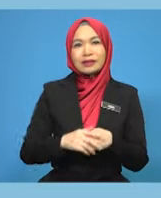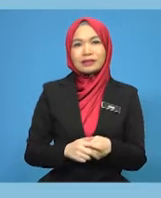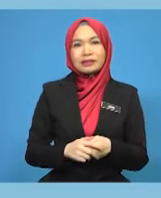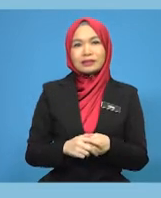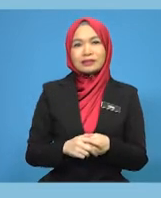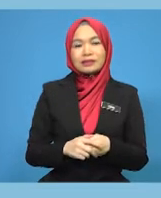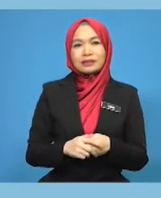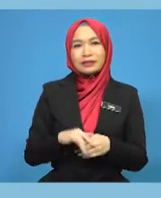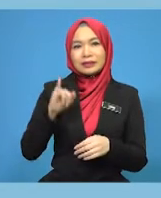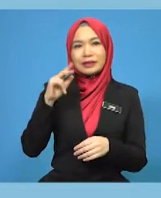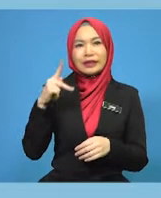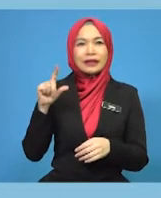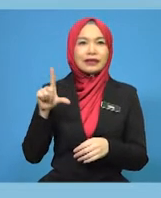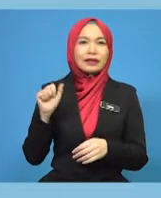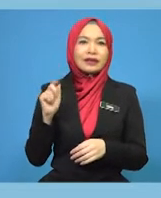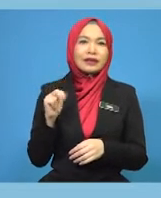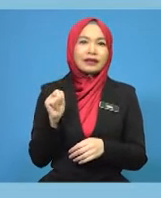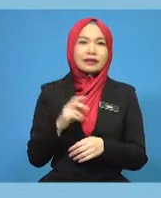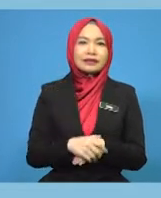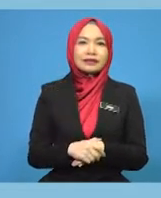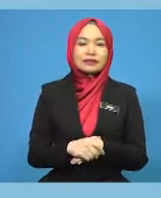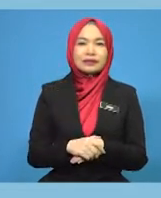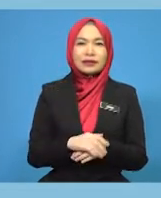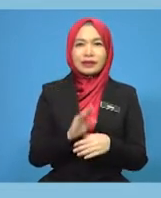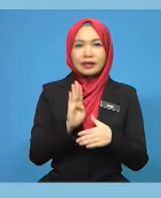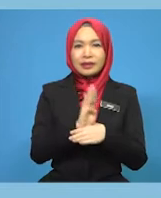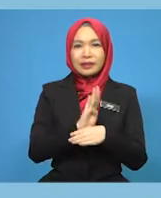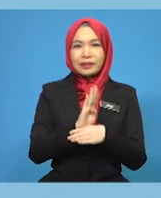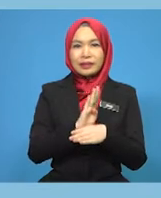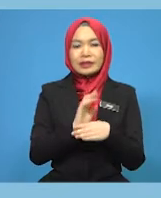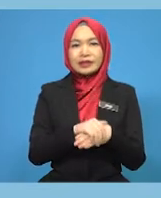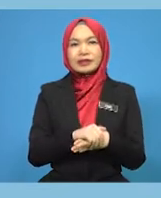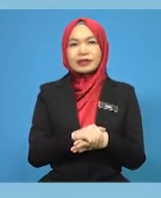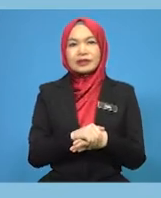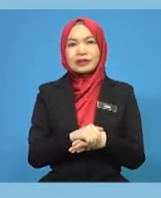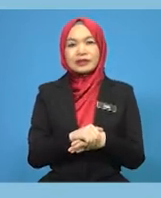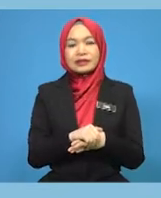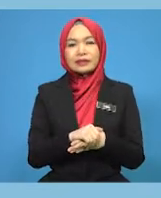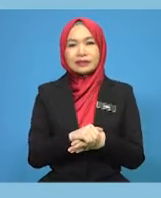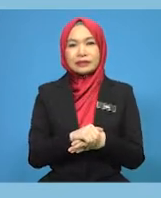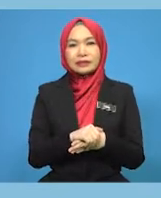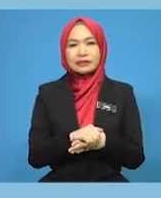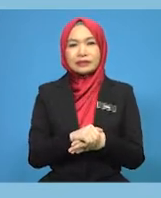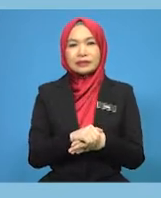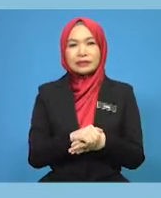pengiklanan dan identiti korporat saya telah sediakan pada slide saya.